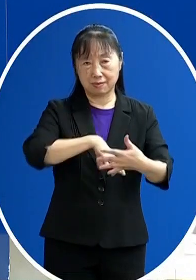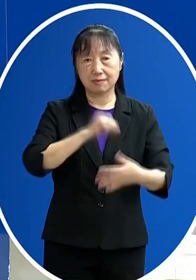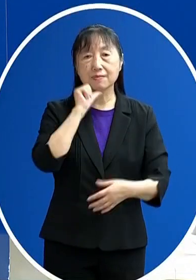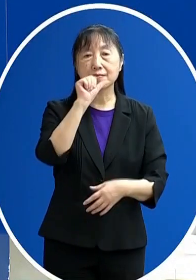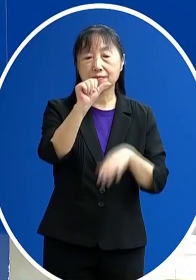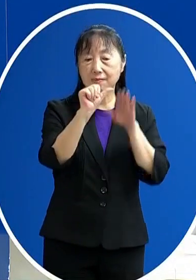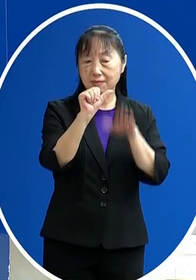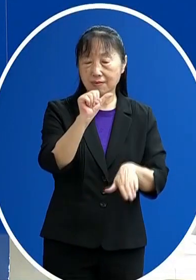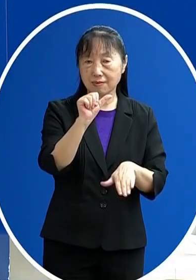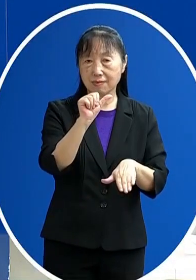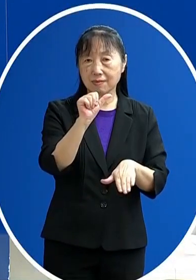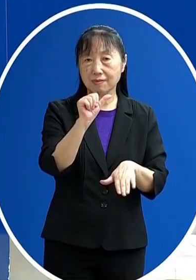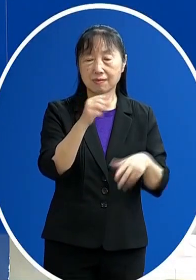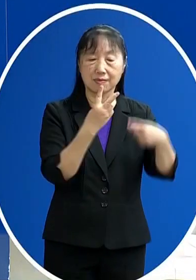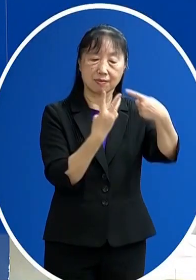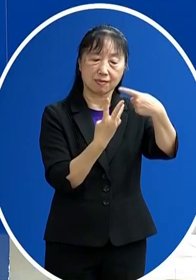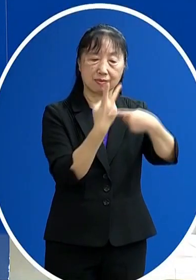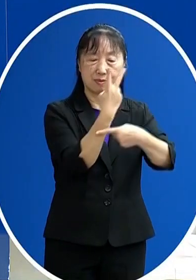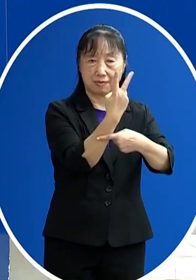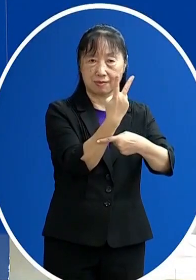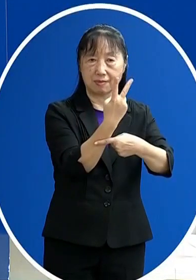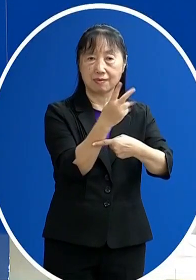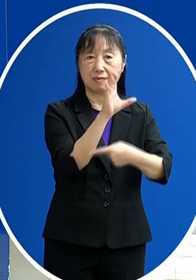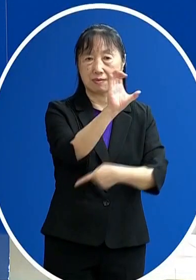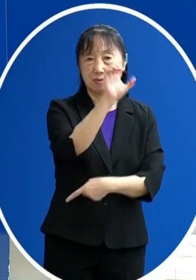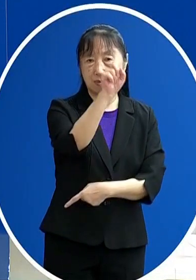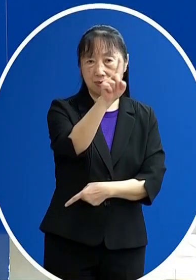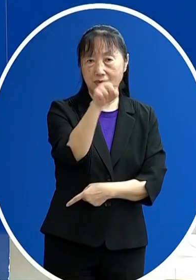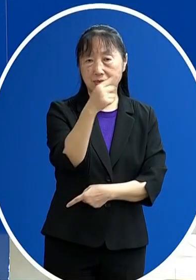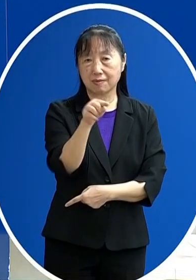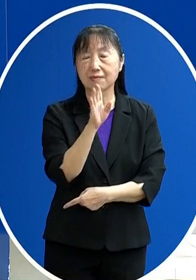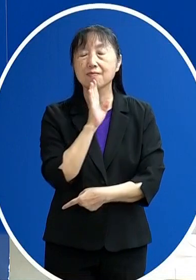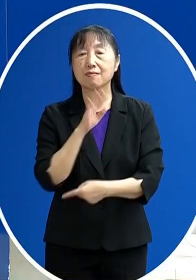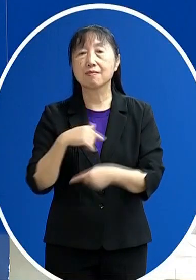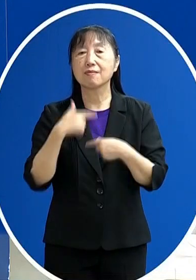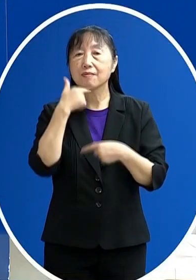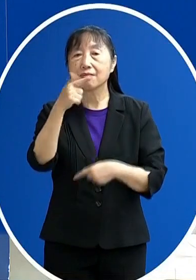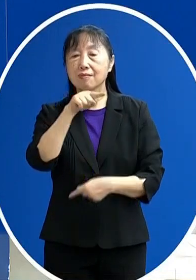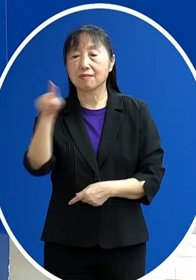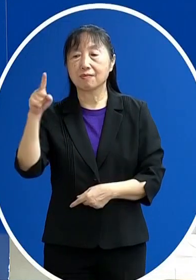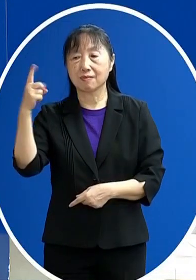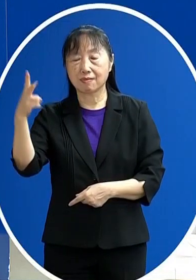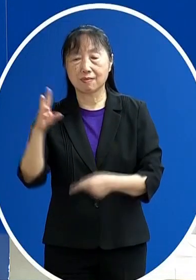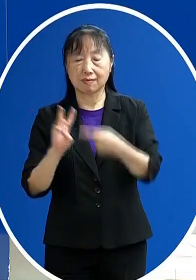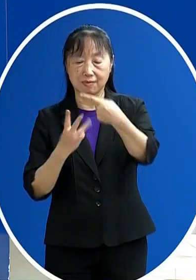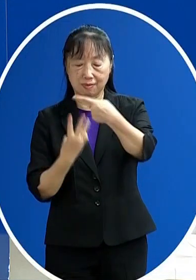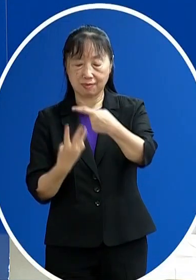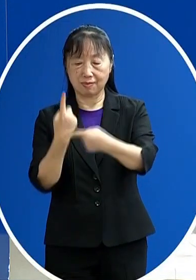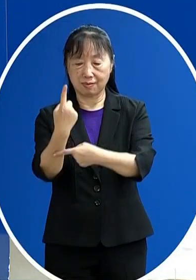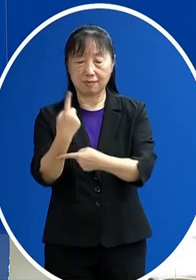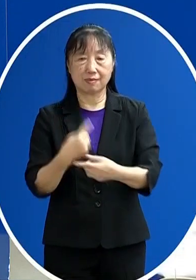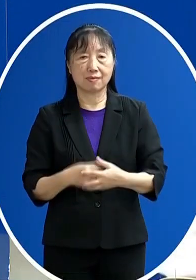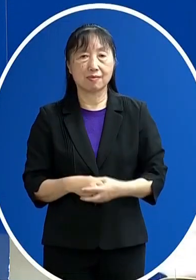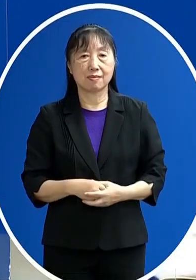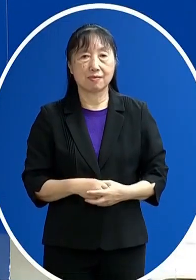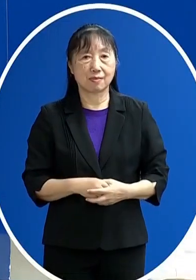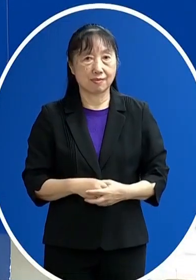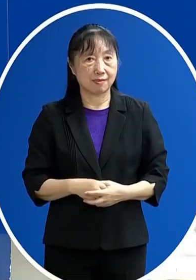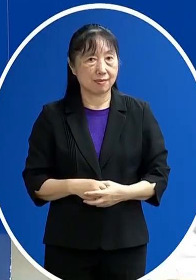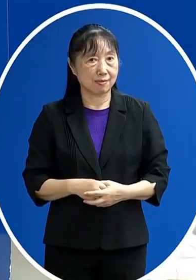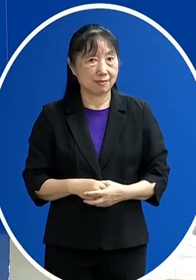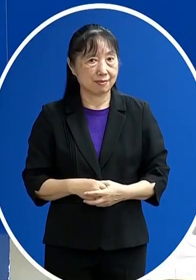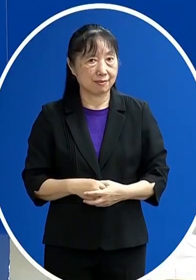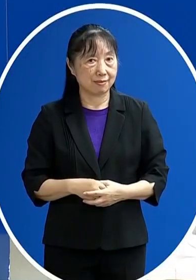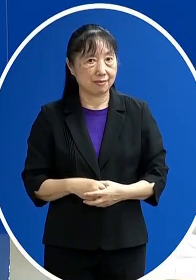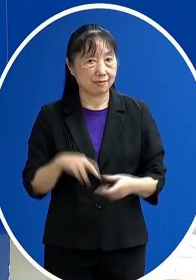下的呢占三分之二，有91位，六到十二岁的呢则是三分之一。那这一个